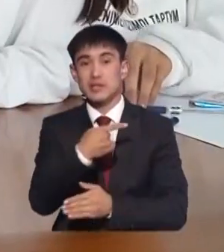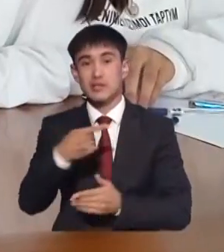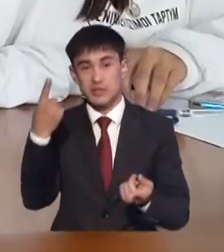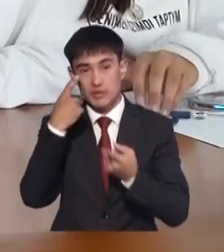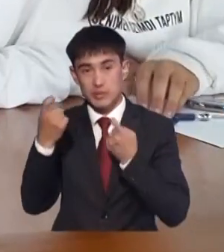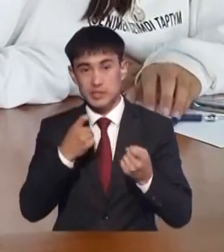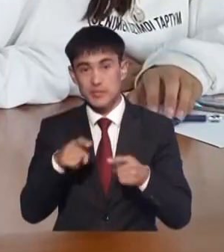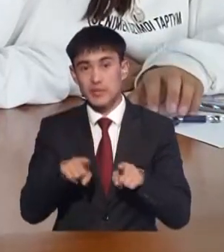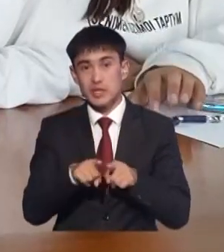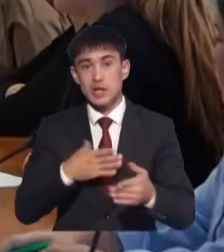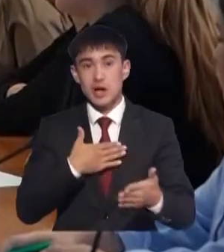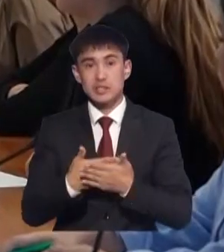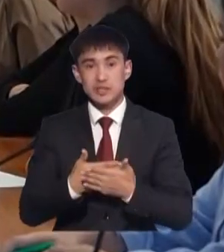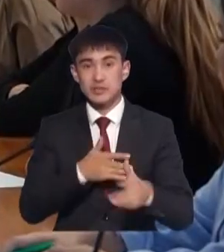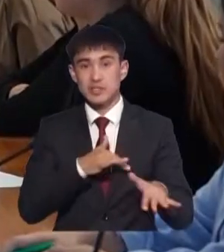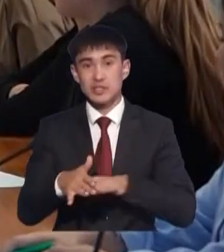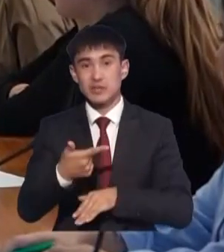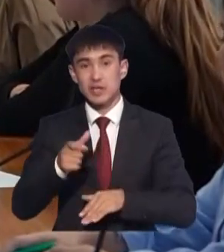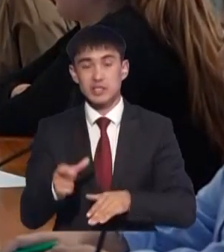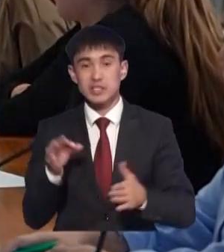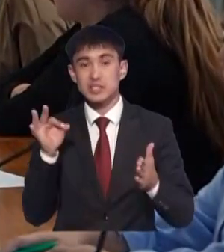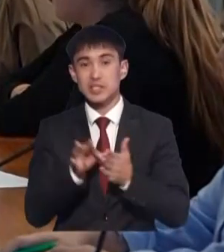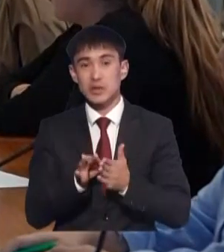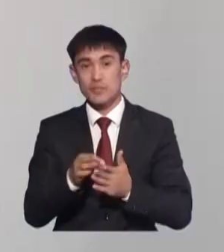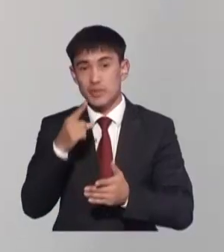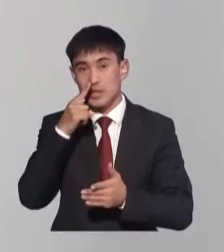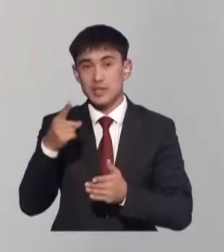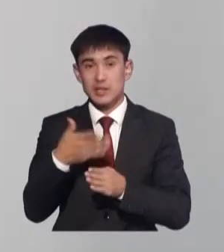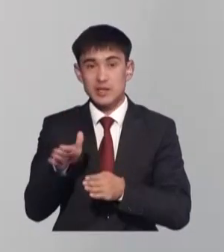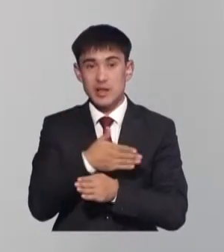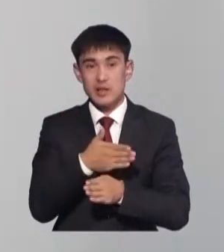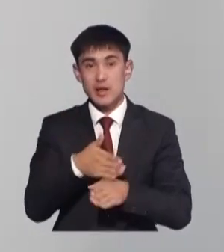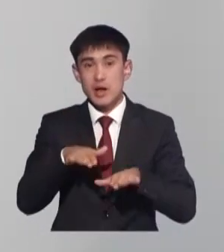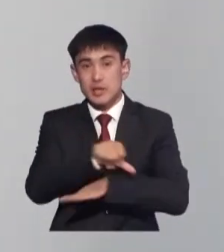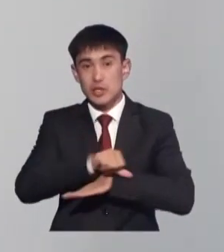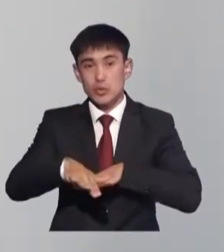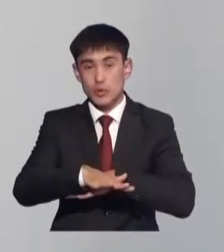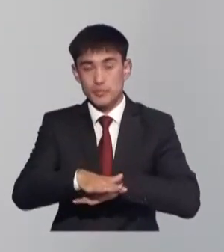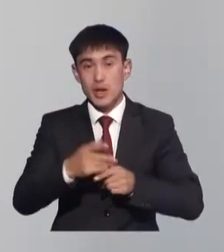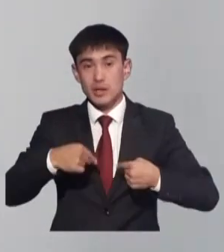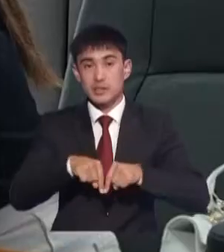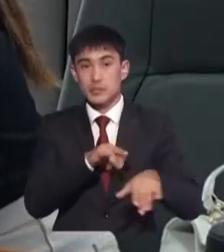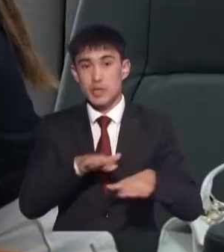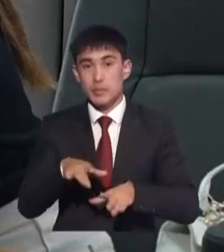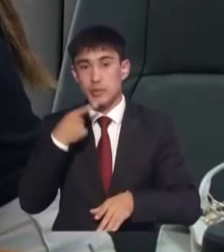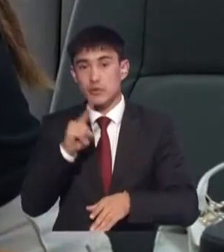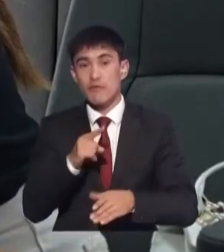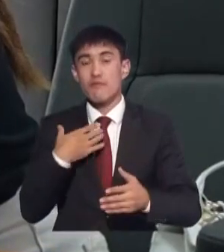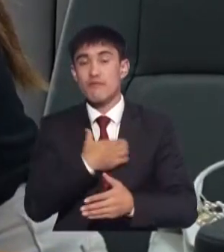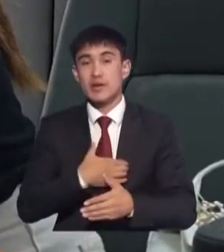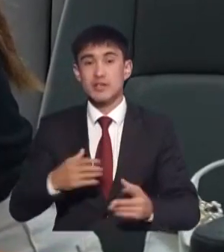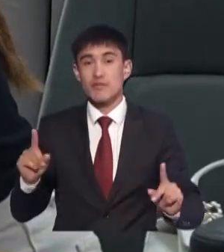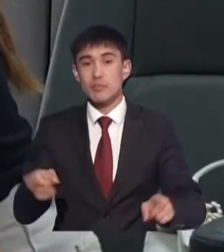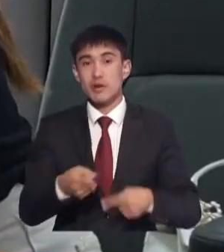распространение дезинформации, а также активные действия граждан с целью отделения определенной территории. Организаторы мероприятия